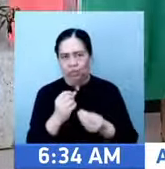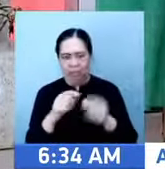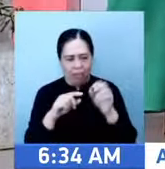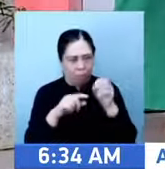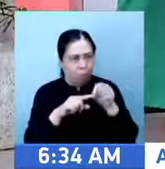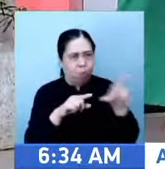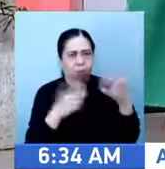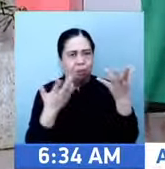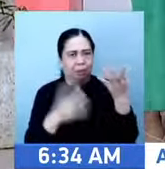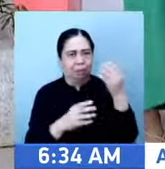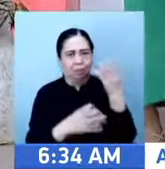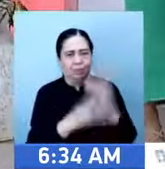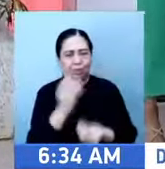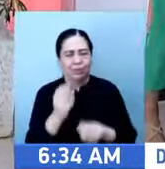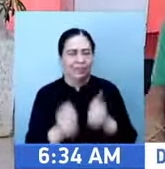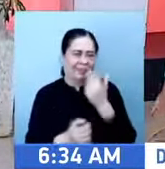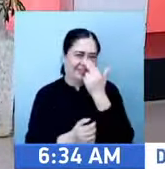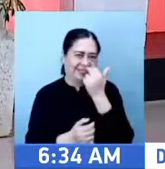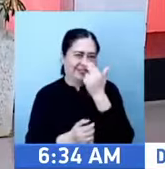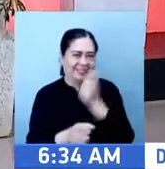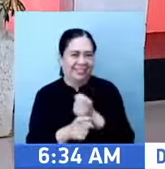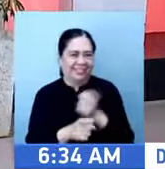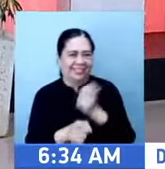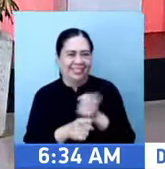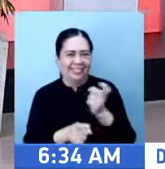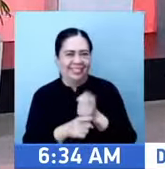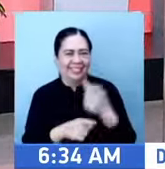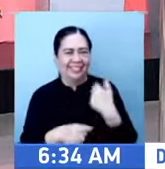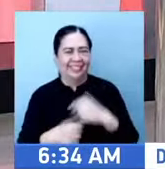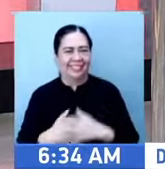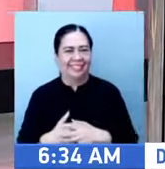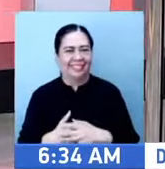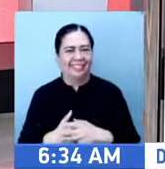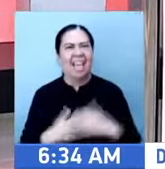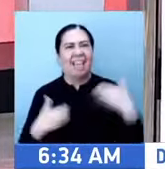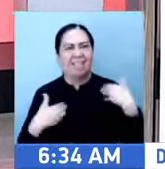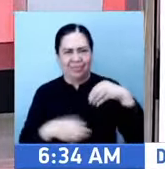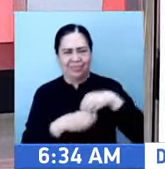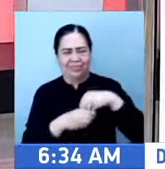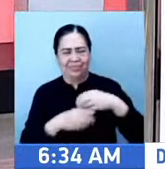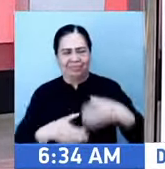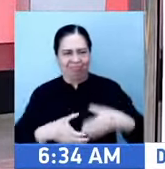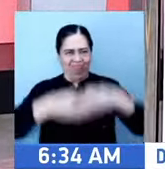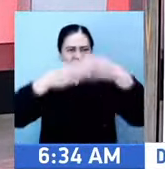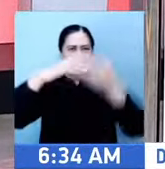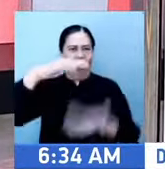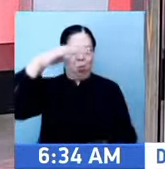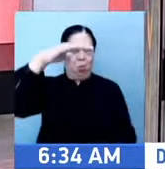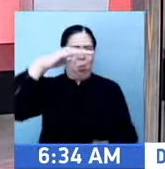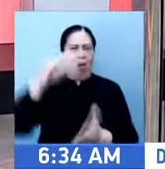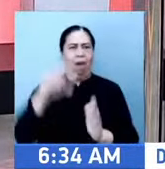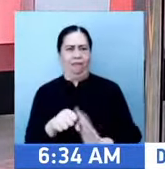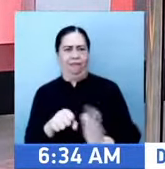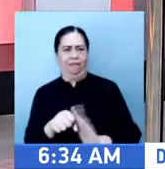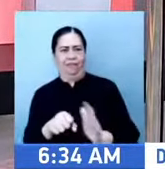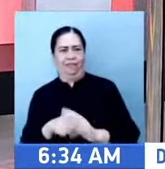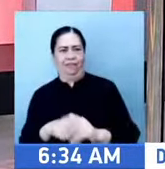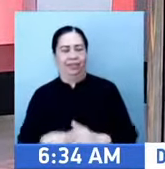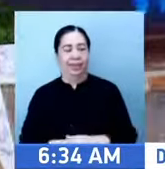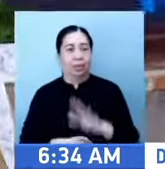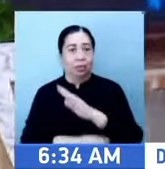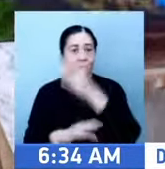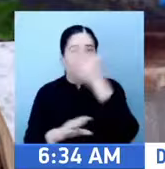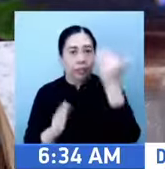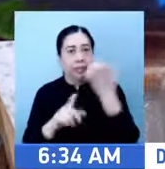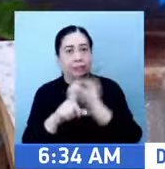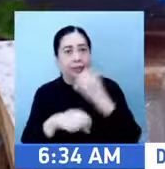din. Nandito. Ayan, para ready. May lamang pa yan. Kasi malaki, di ba? Huwag kayo magkalimutan, every year kailangan refill itong